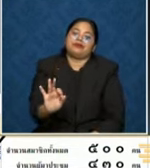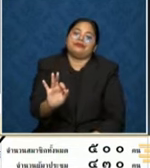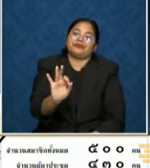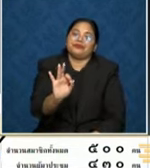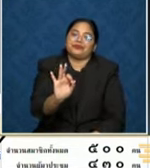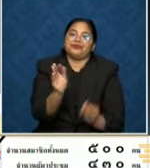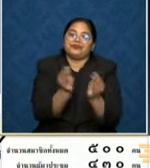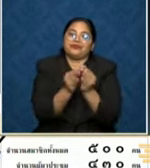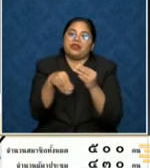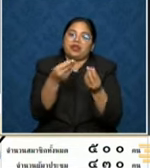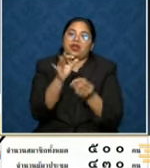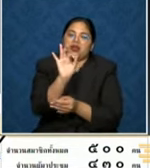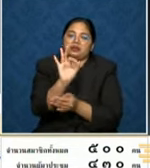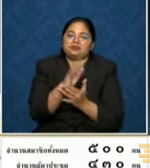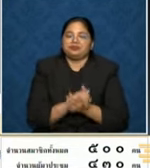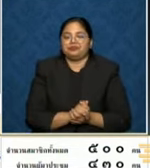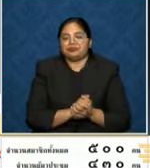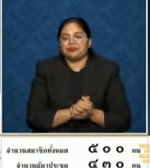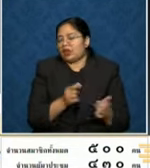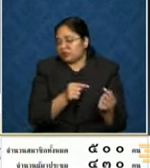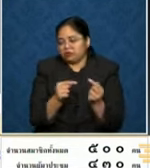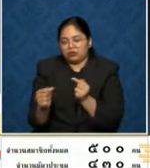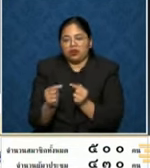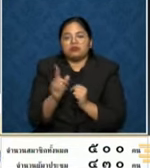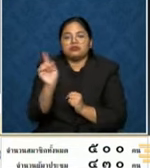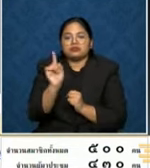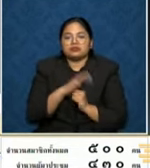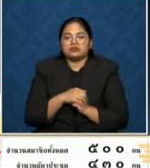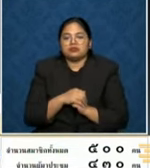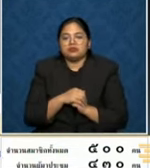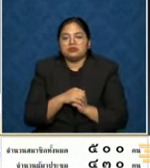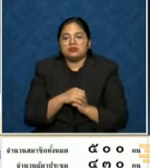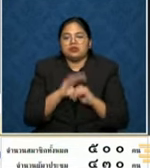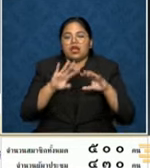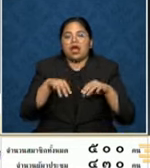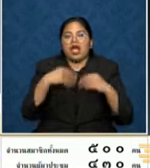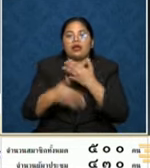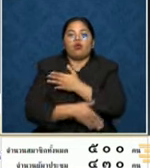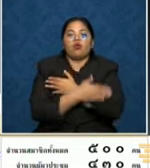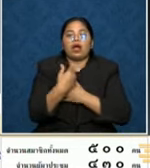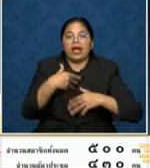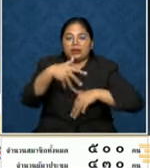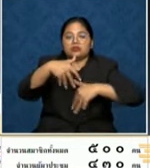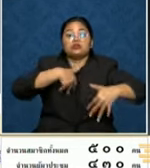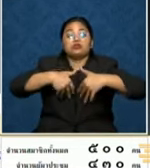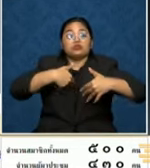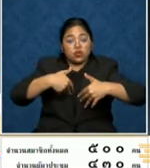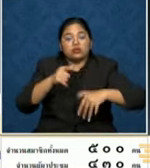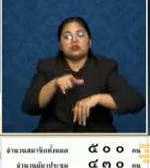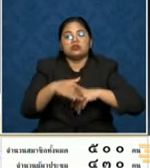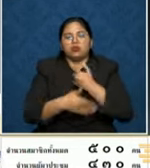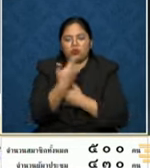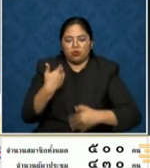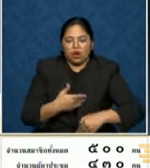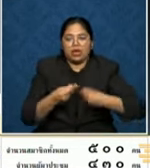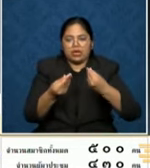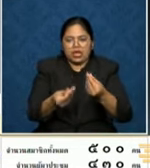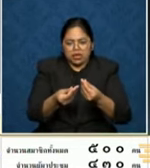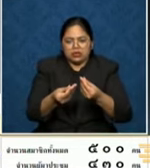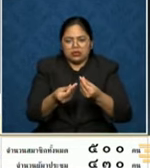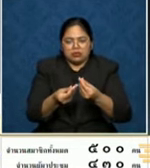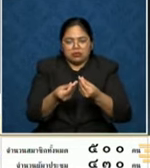านครับหัวต่อไปครับสร้างและขยายโอกาสให้กับประชาชนให้ประชาชนสามารถใช้ทรั